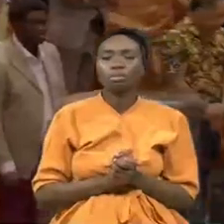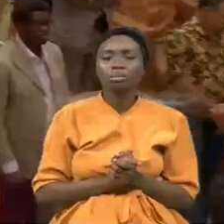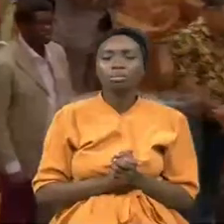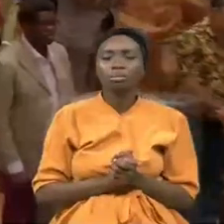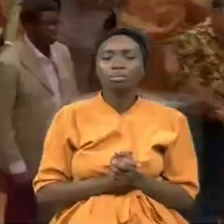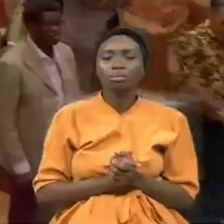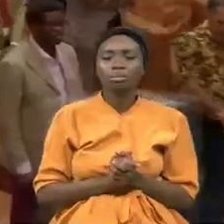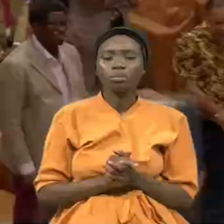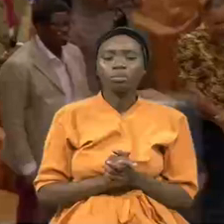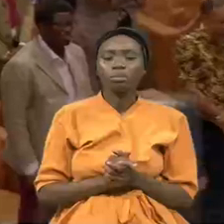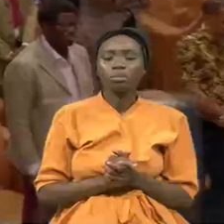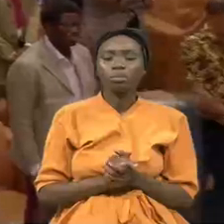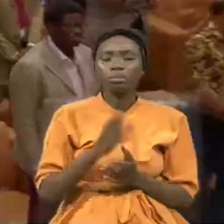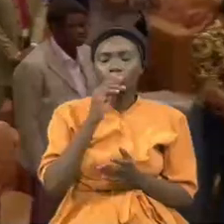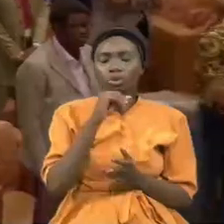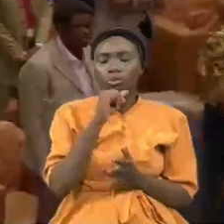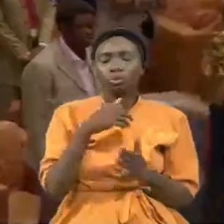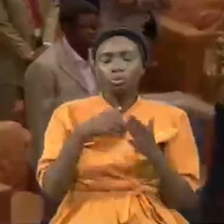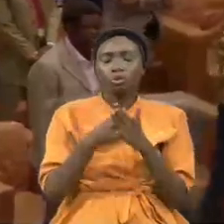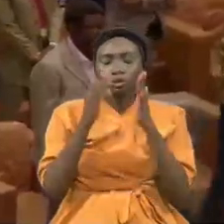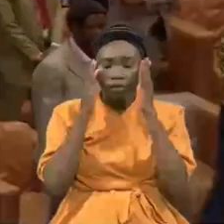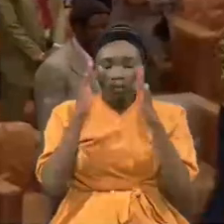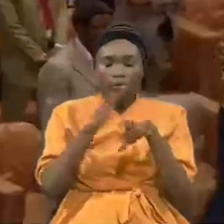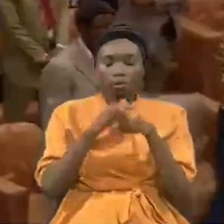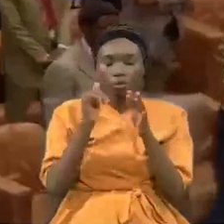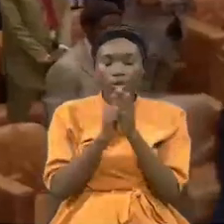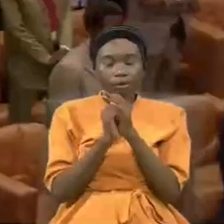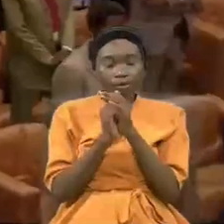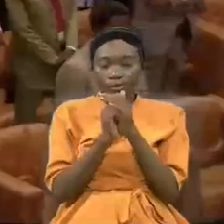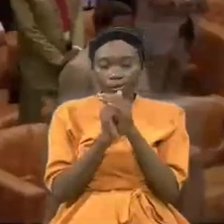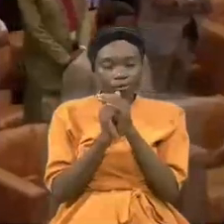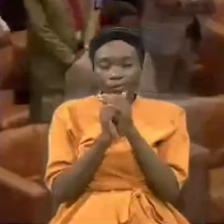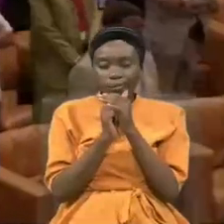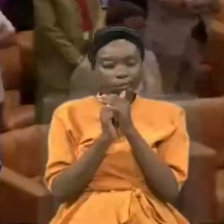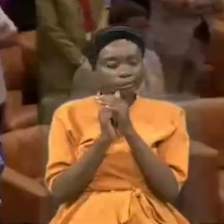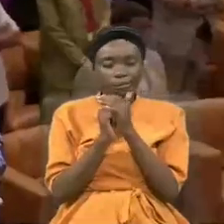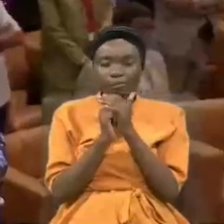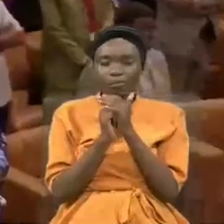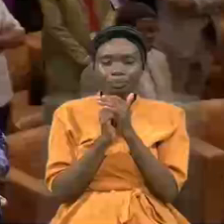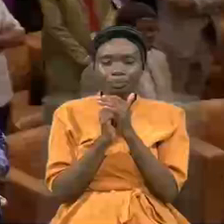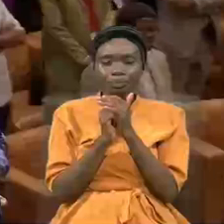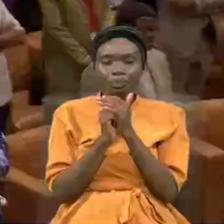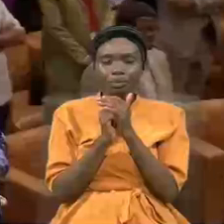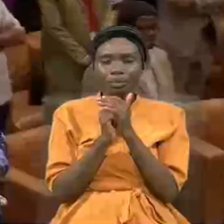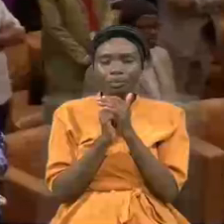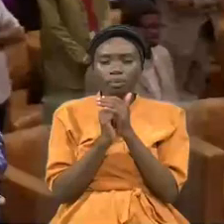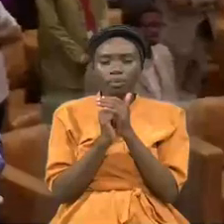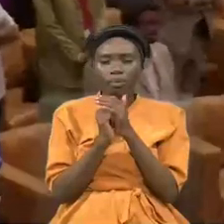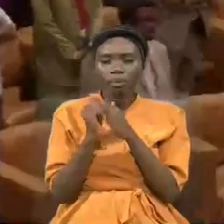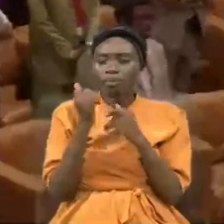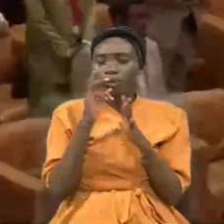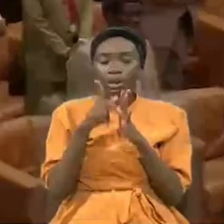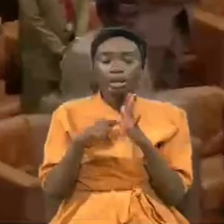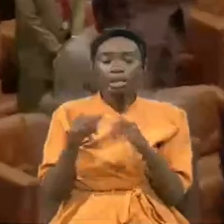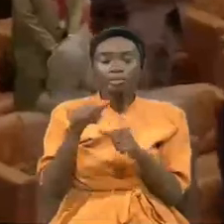Pourquoi ne pas avoir une nouvelle concentration pour cela? Pour avoir une